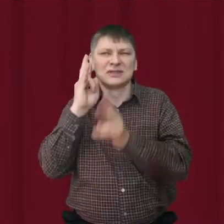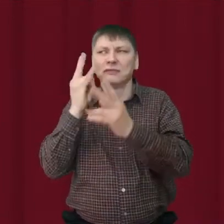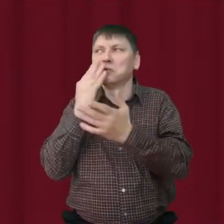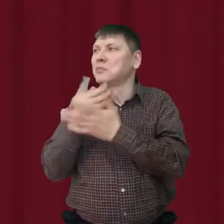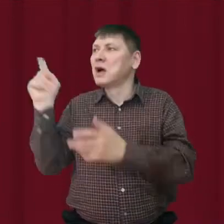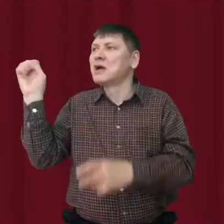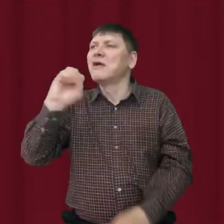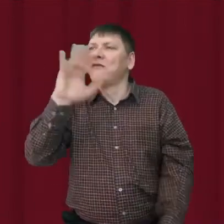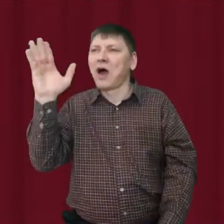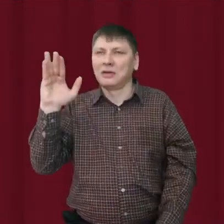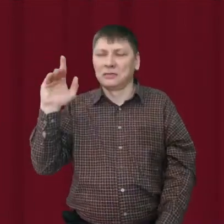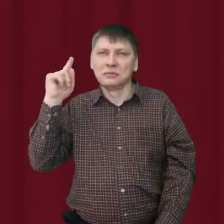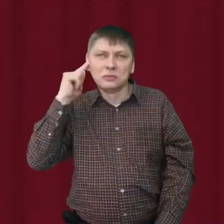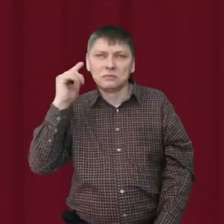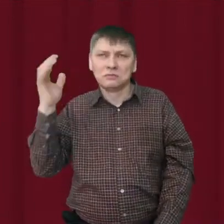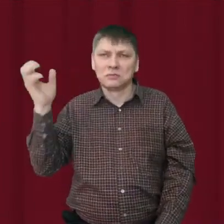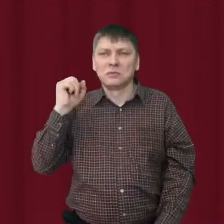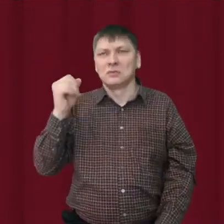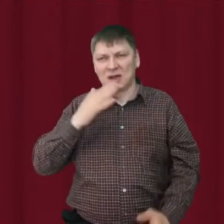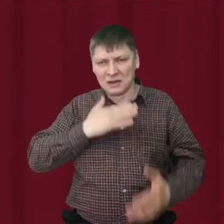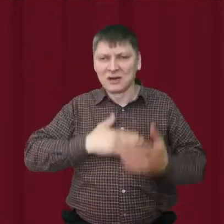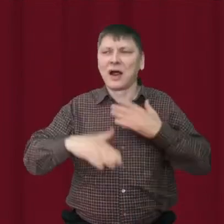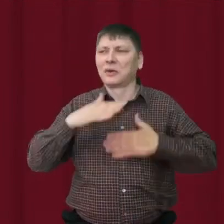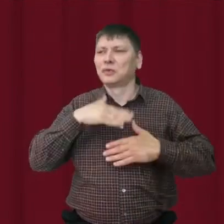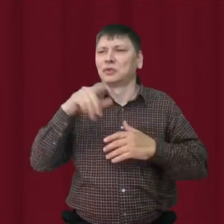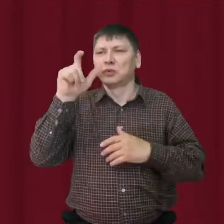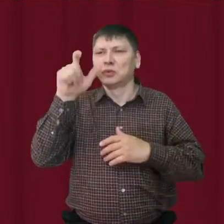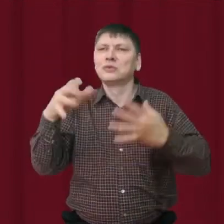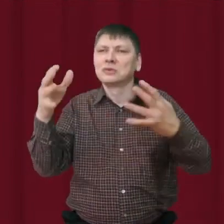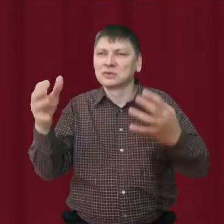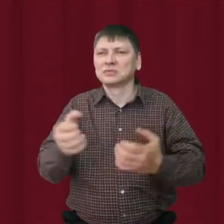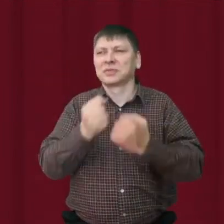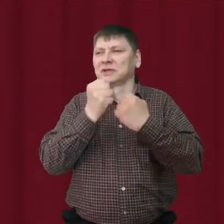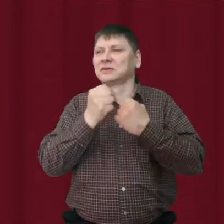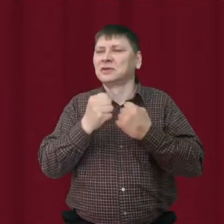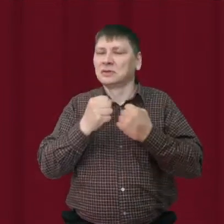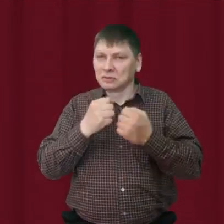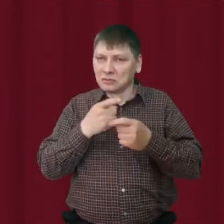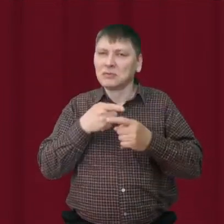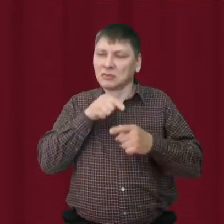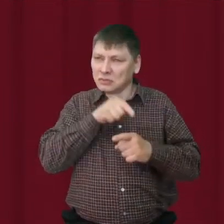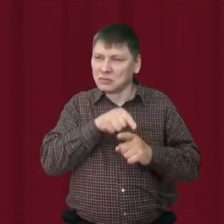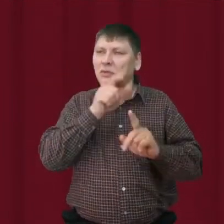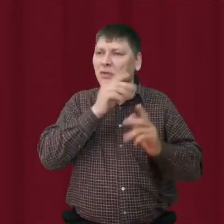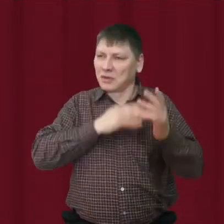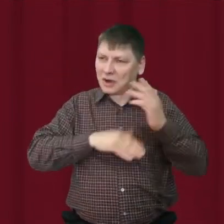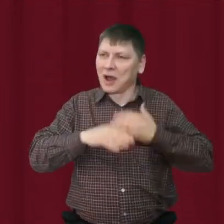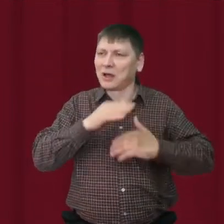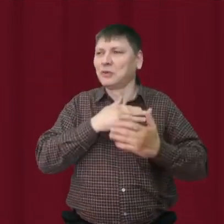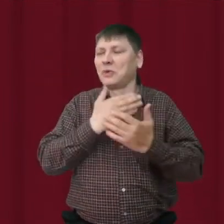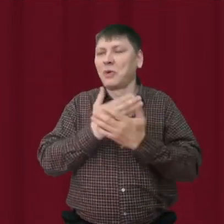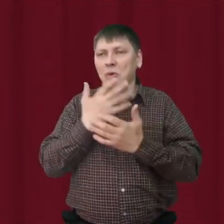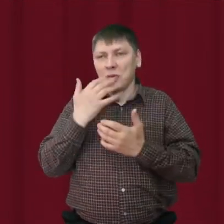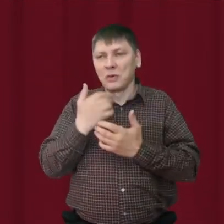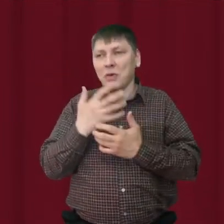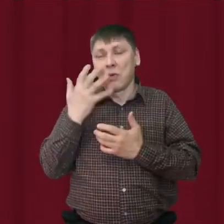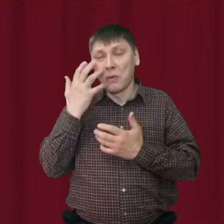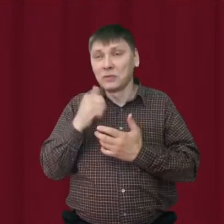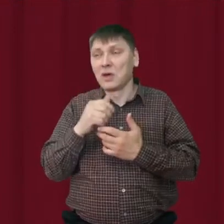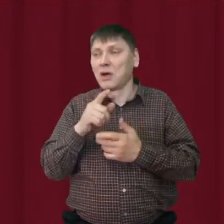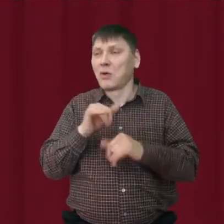проповедь Евангелия, когда люди обретают спасение, когда процветает благочестие, истинная